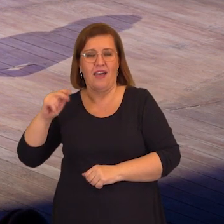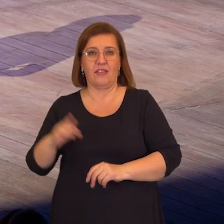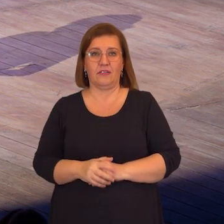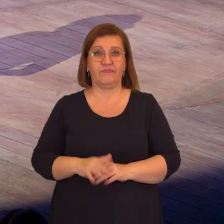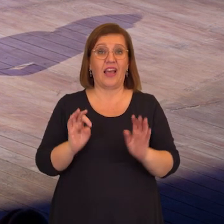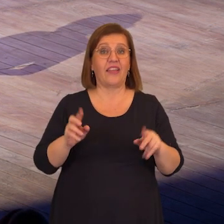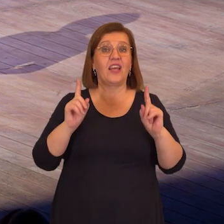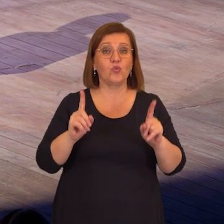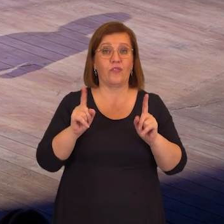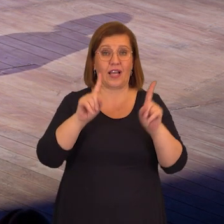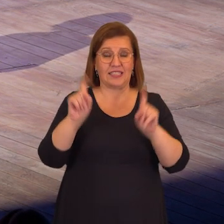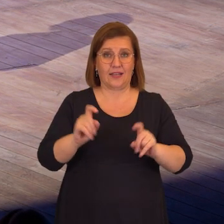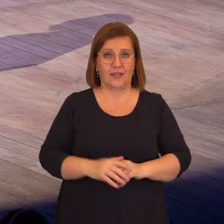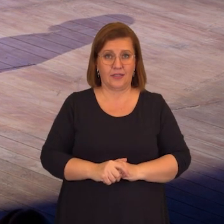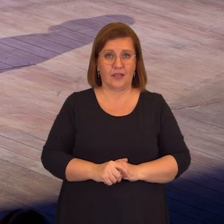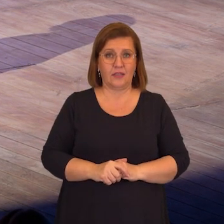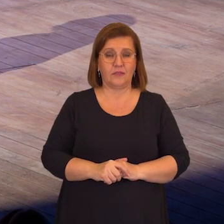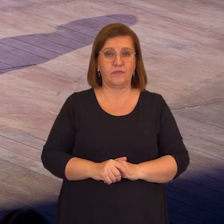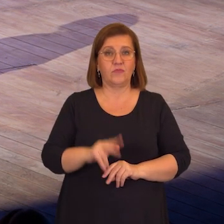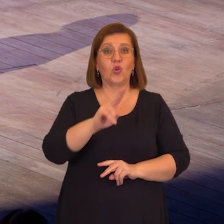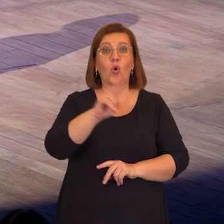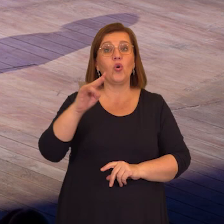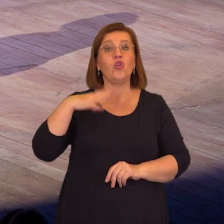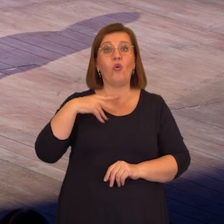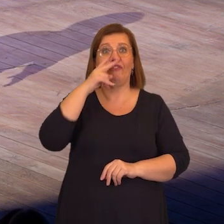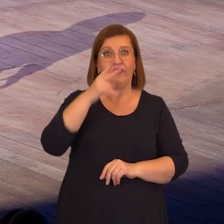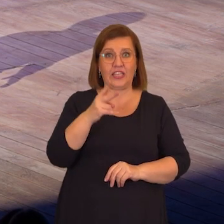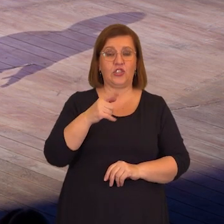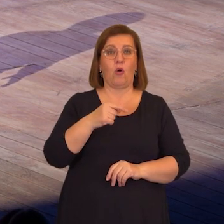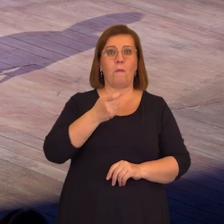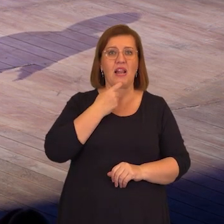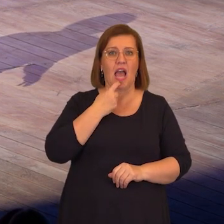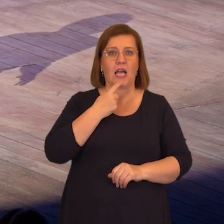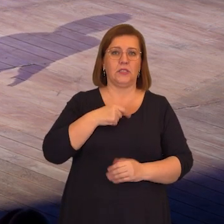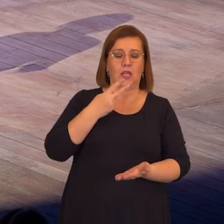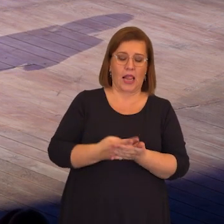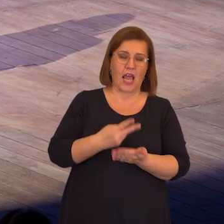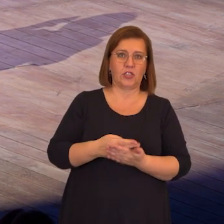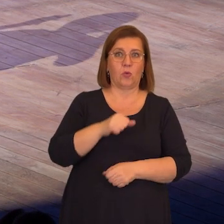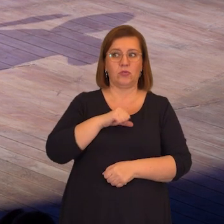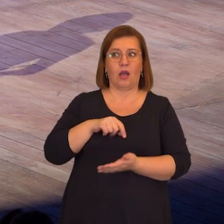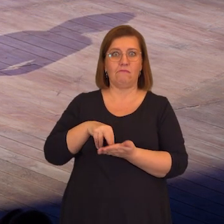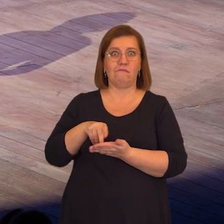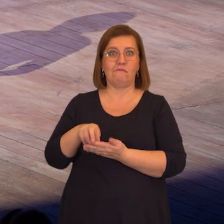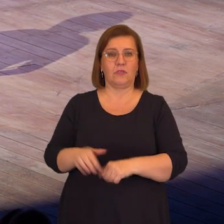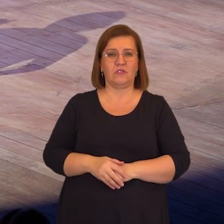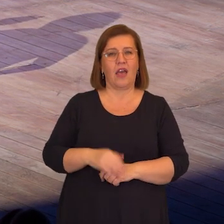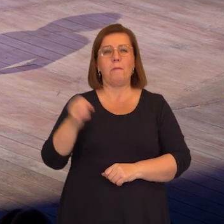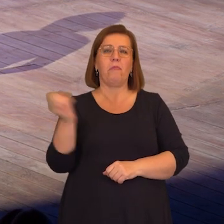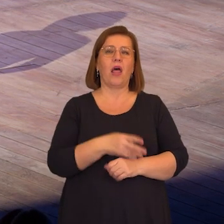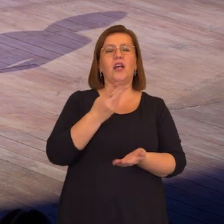uważnych. Kto z was widział, jak taki plastik sam wchodzi do wody? Może on się leżał na plaży i mówił, pierniczę